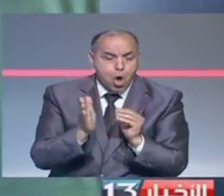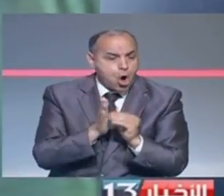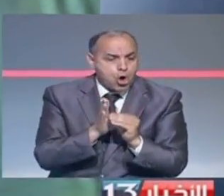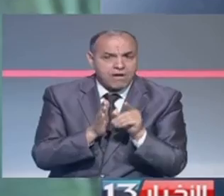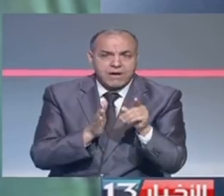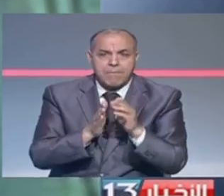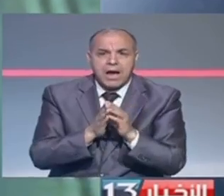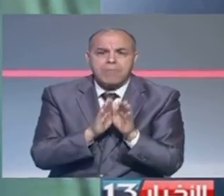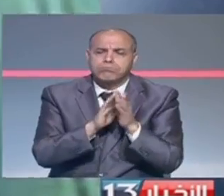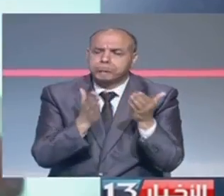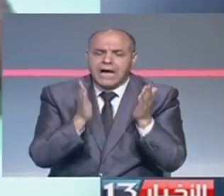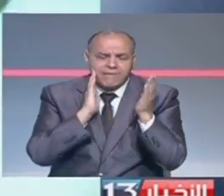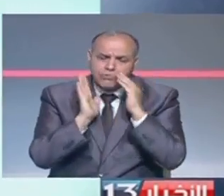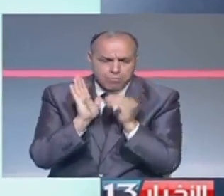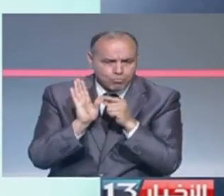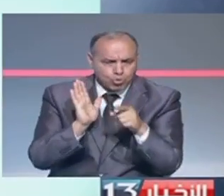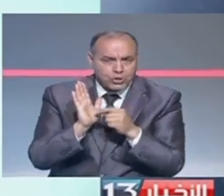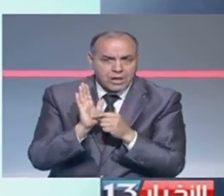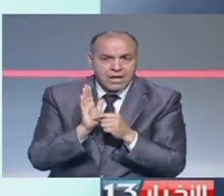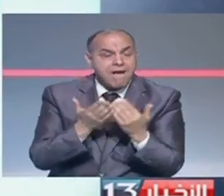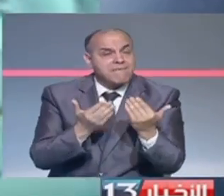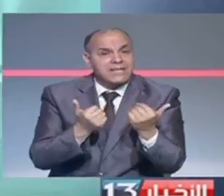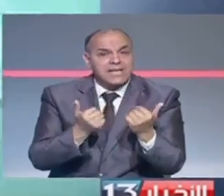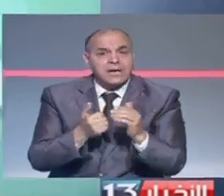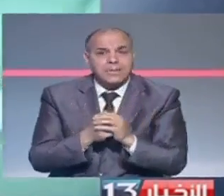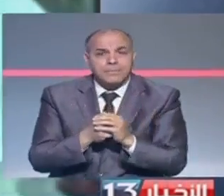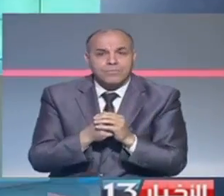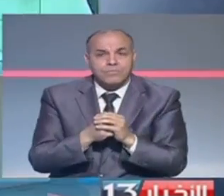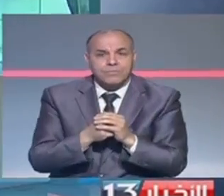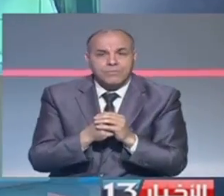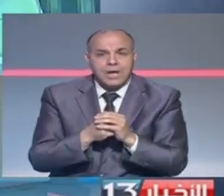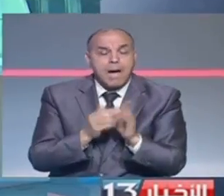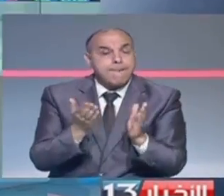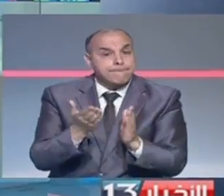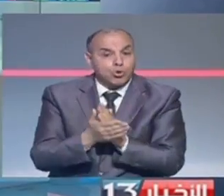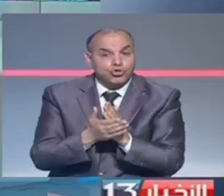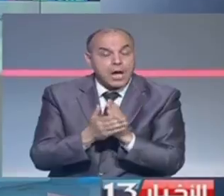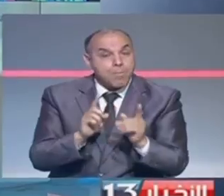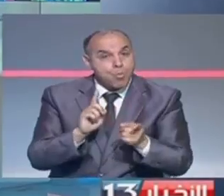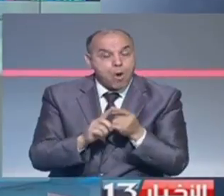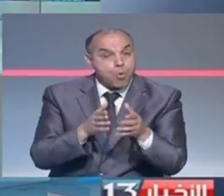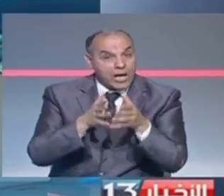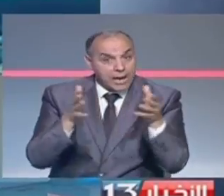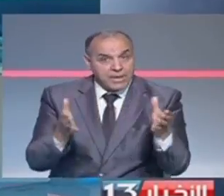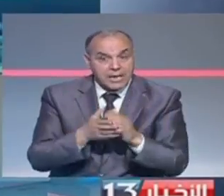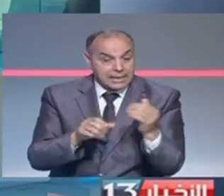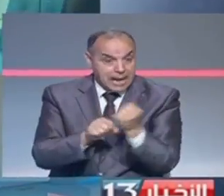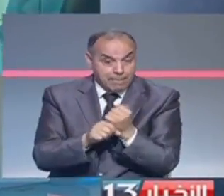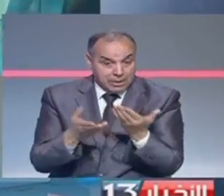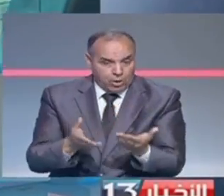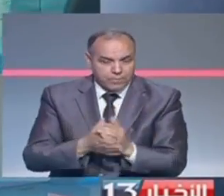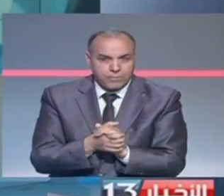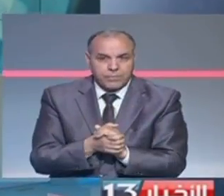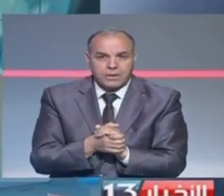على صفحته على الفيس بوك في انتظار اه ال المشروع المهم الكبير الذي نعمل عليه